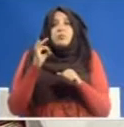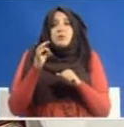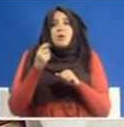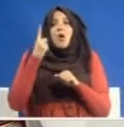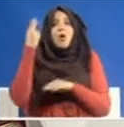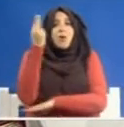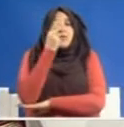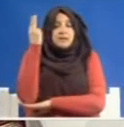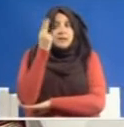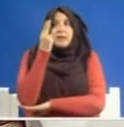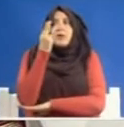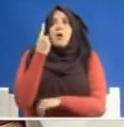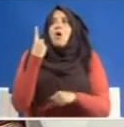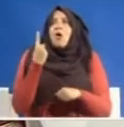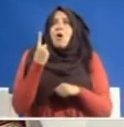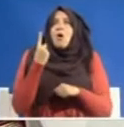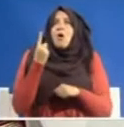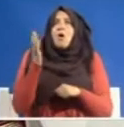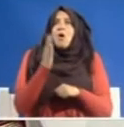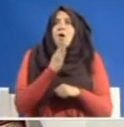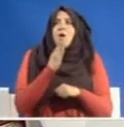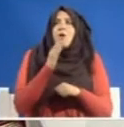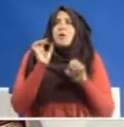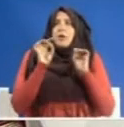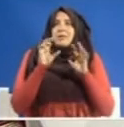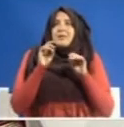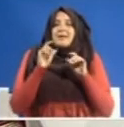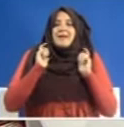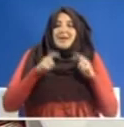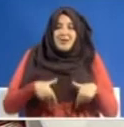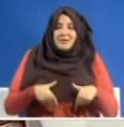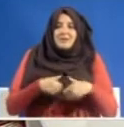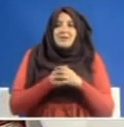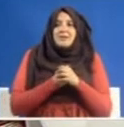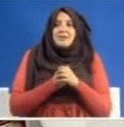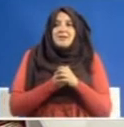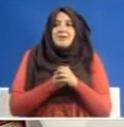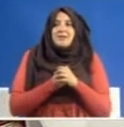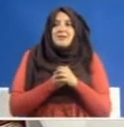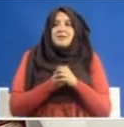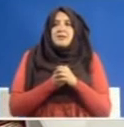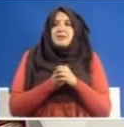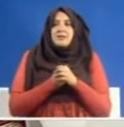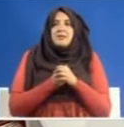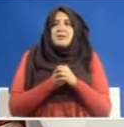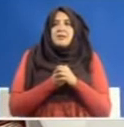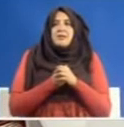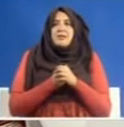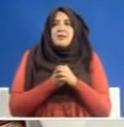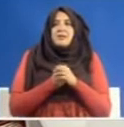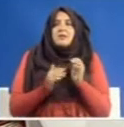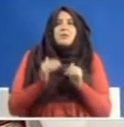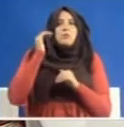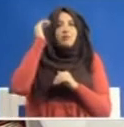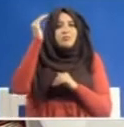في الجامعة، واحد في الله يبارك في الابتدائي، أخي ابني الكبير يصلح بيننا، لا يريد